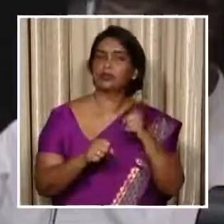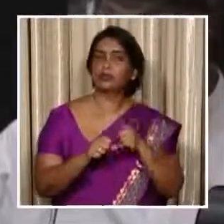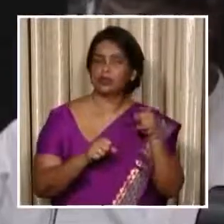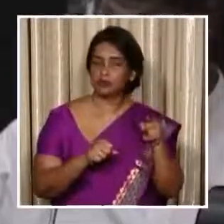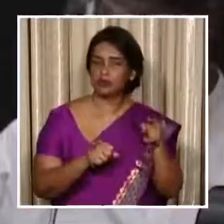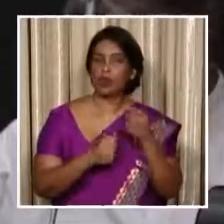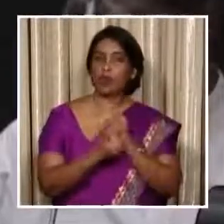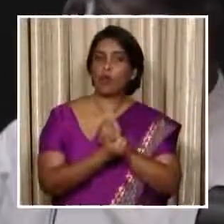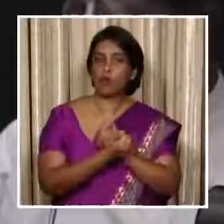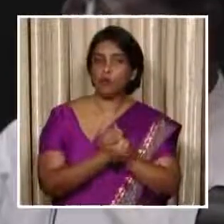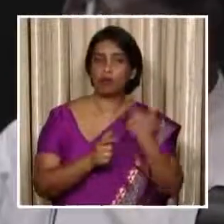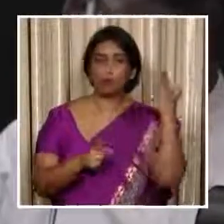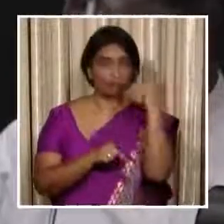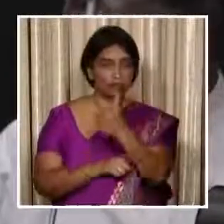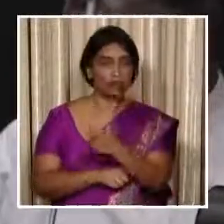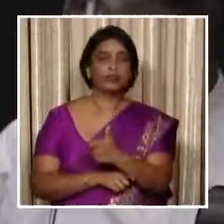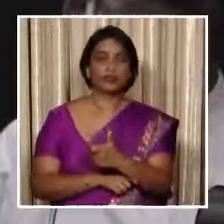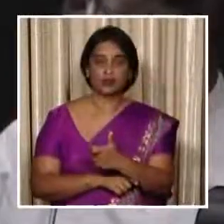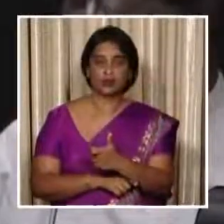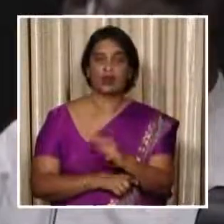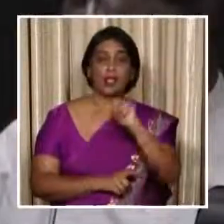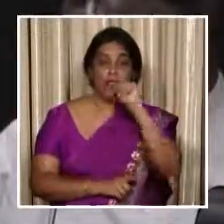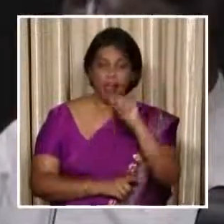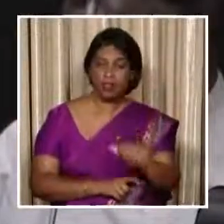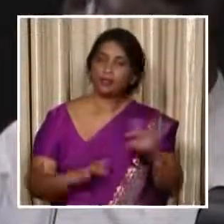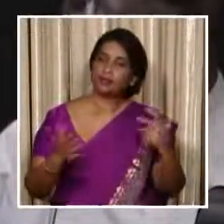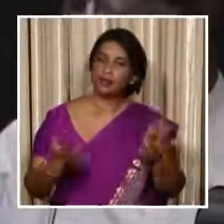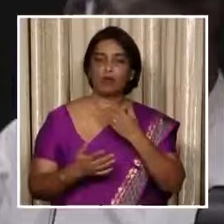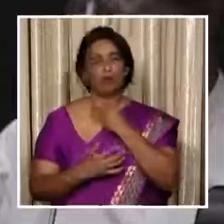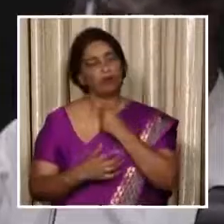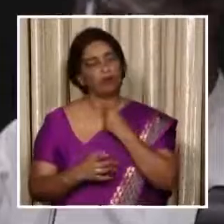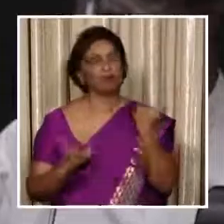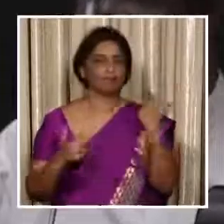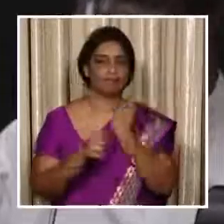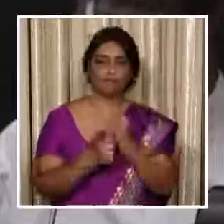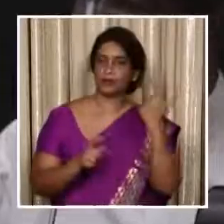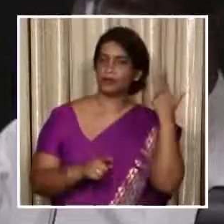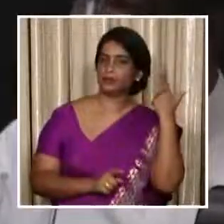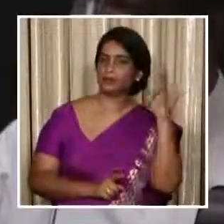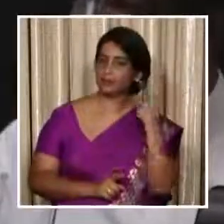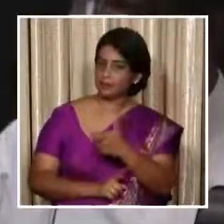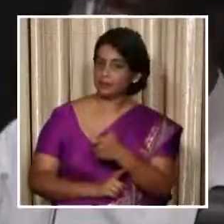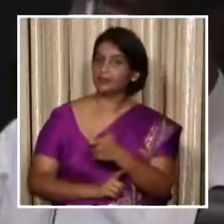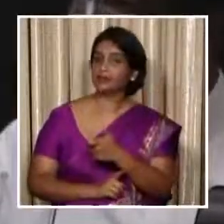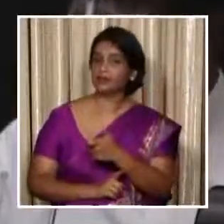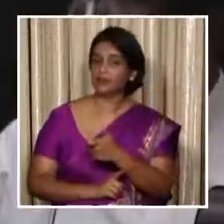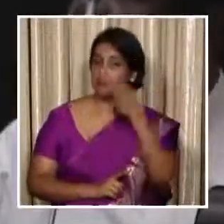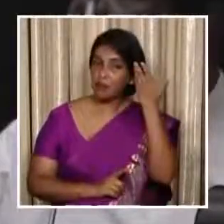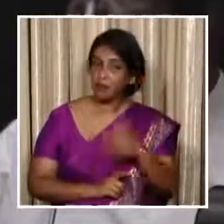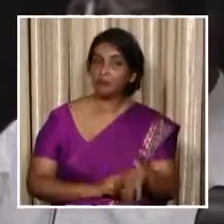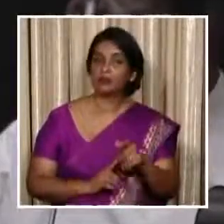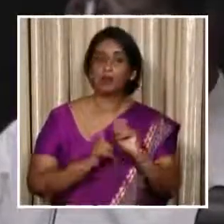மரப்புவாய பொலிசியம் மெருங் கேவோத் அடுகானே அத்த சித்தியகட ஹோ புரு சித்தியகட ஹாரி கியலா மொன ஆகாரியங்க ஹாரி மெருனாத்